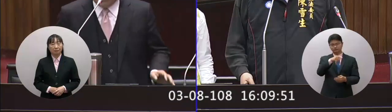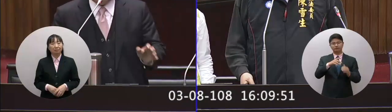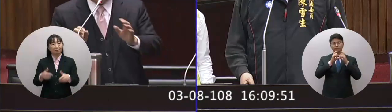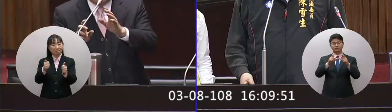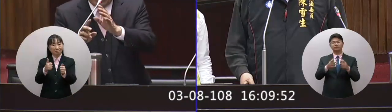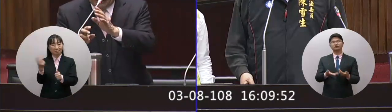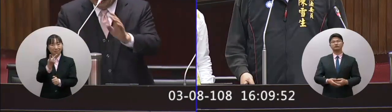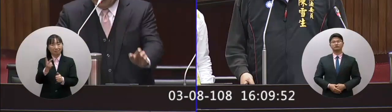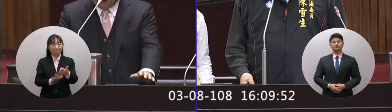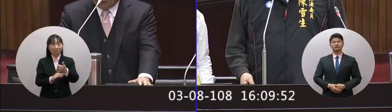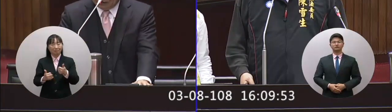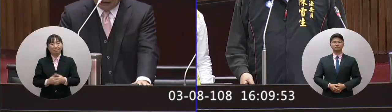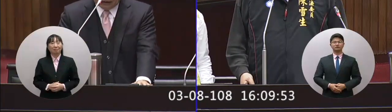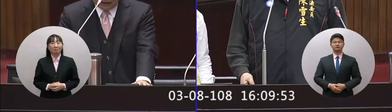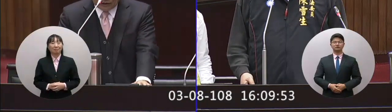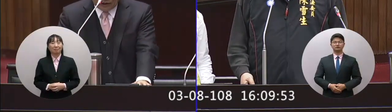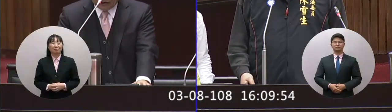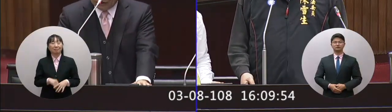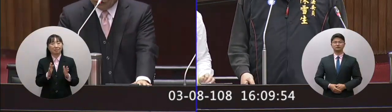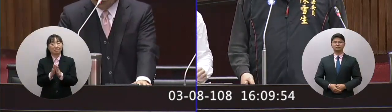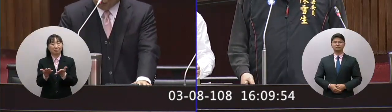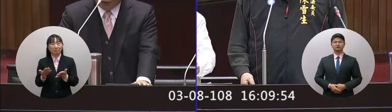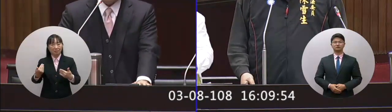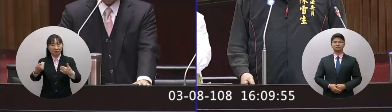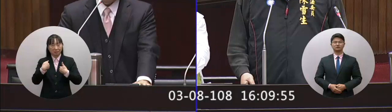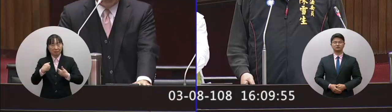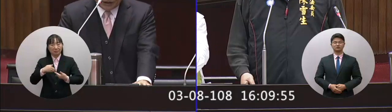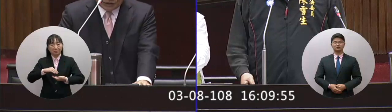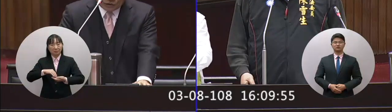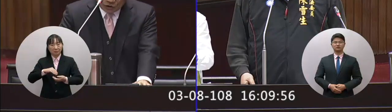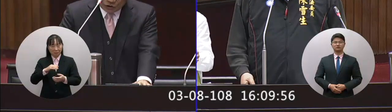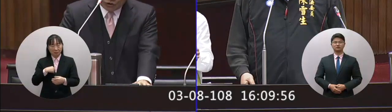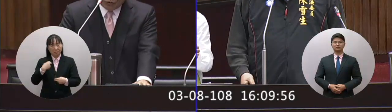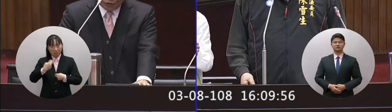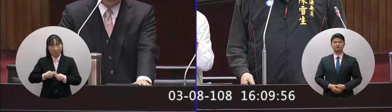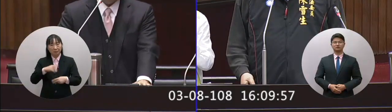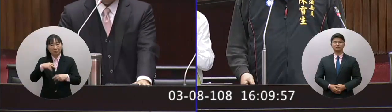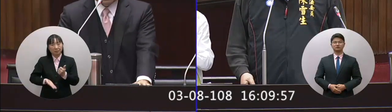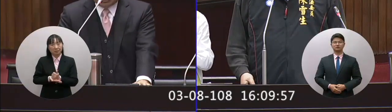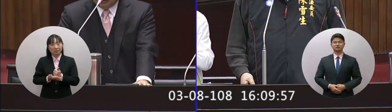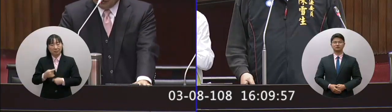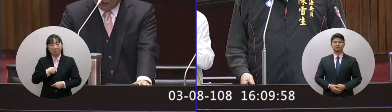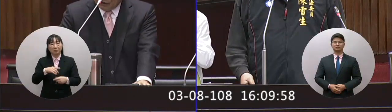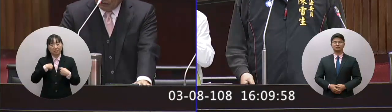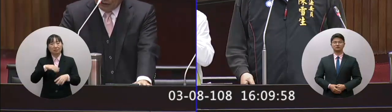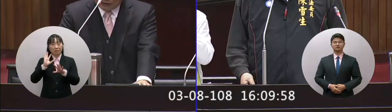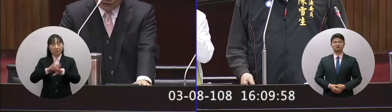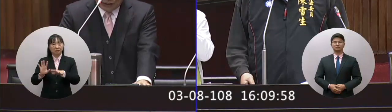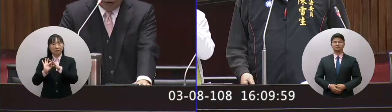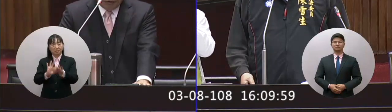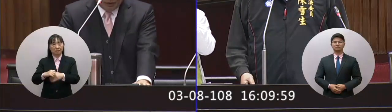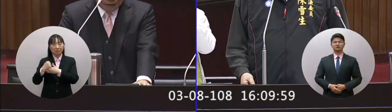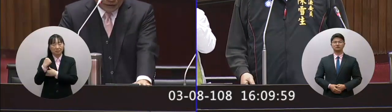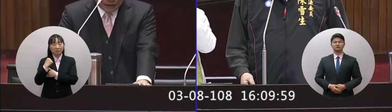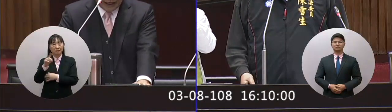谢谢两位委员很多的肯定跟鼓励。我们一定继续努力，尤其对于委员